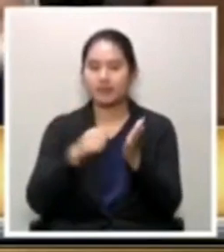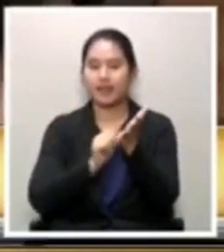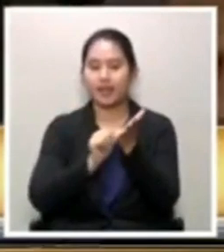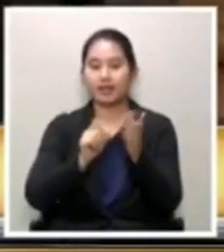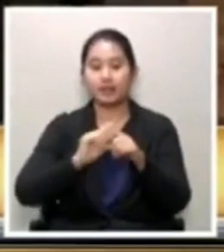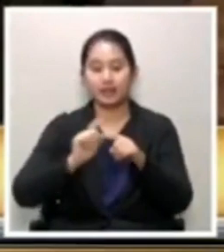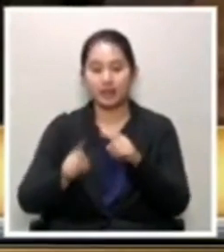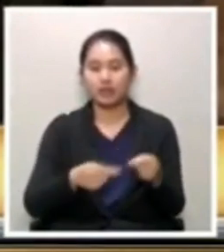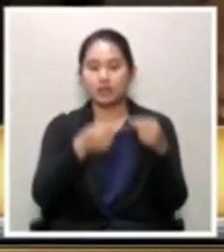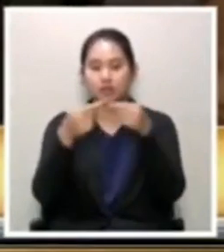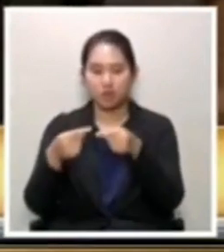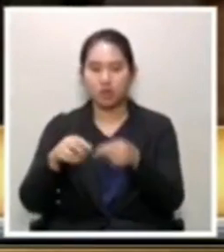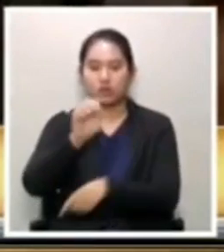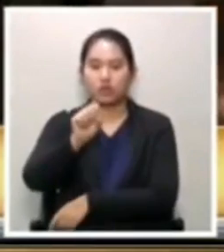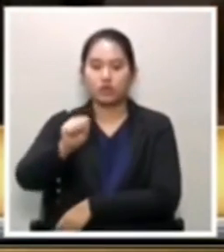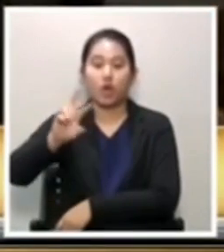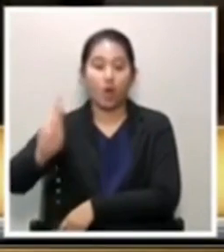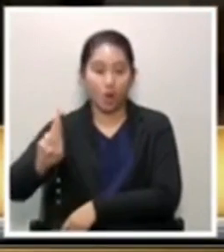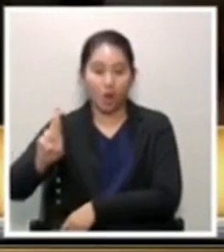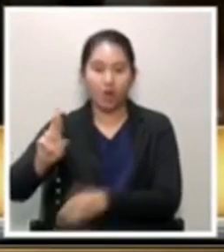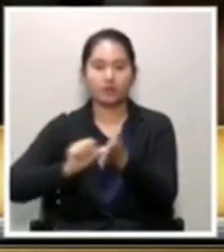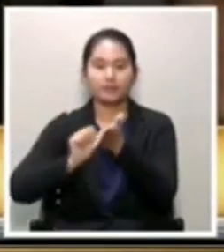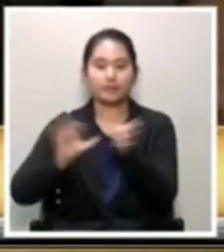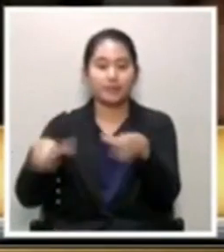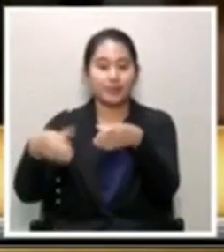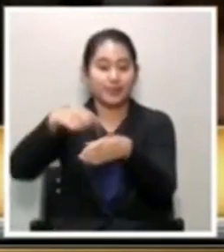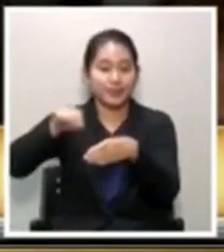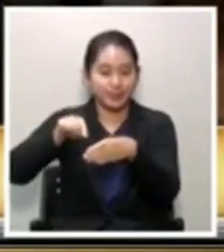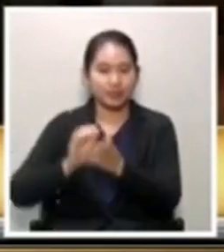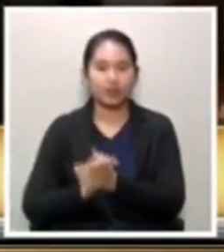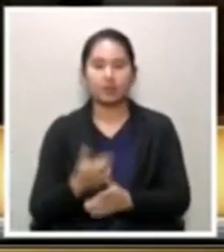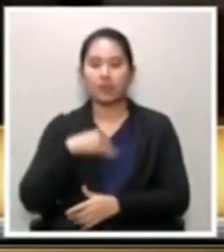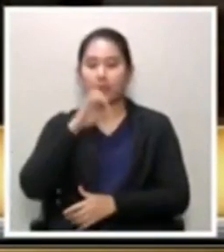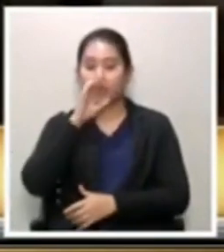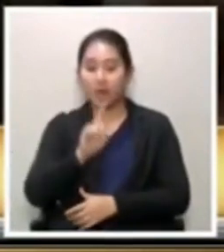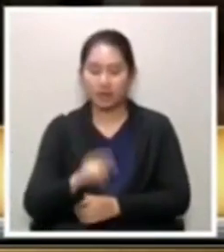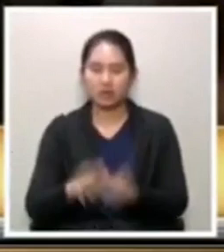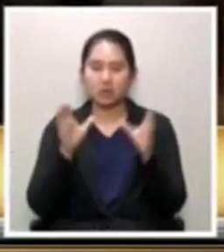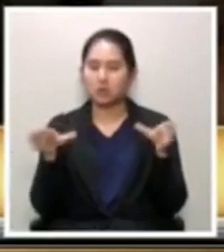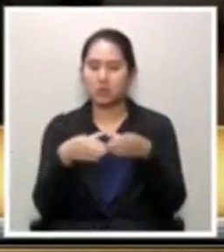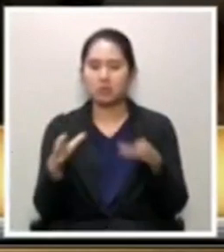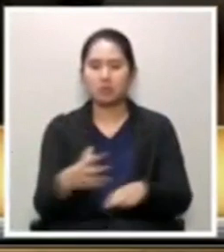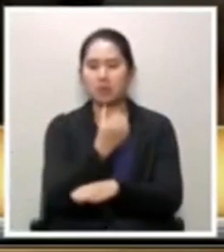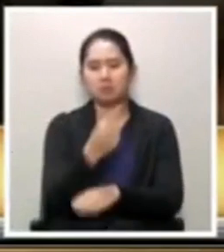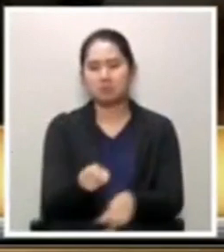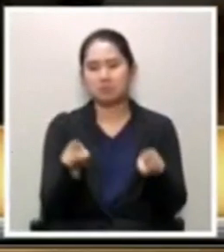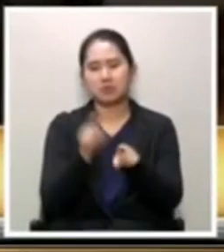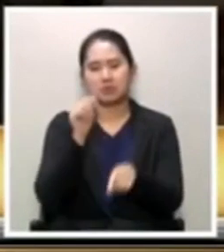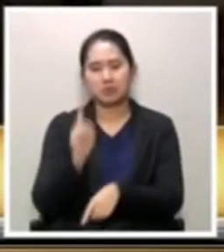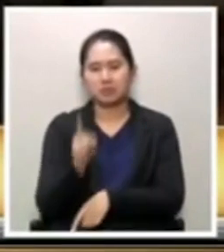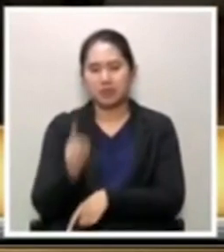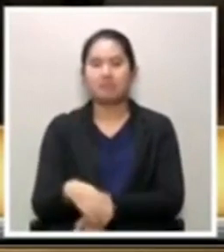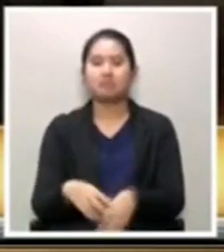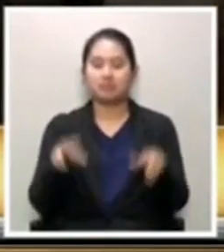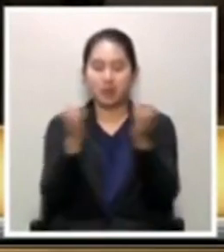ไปทําไปมีสสรเพื่อร่างใหม่ในฉบับเนี่ยก็มักจะกล่าวกันครับว่านี่พวกนักการเมืองมาอีกแล้วมาแล้วก็จะมาแก้เพื่อประโยชน์ตัวเ